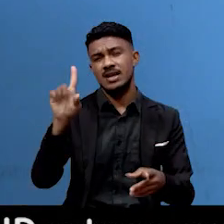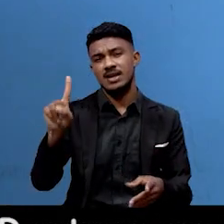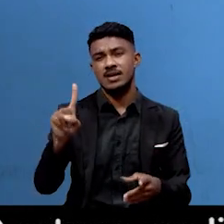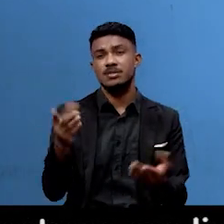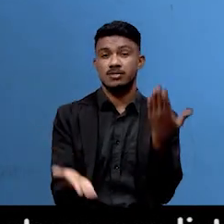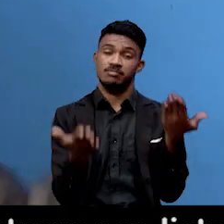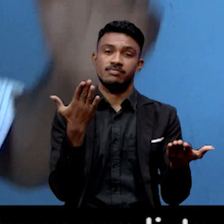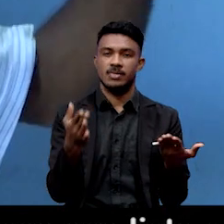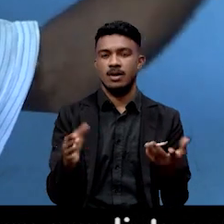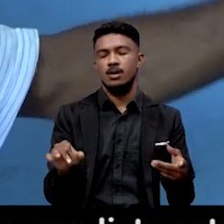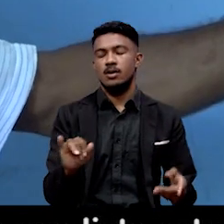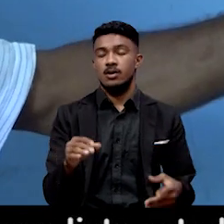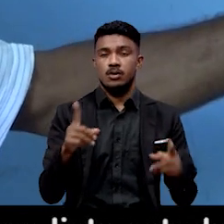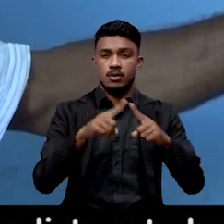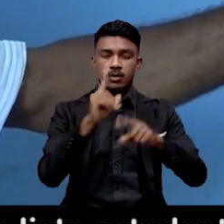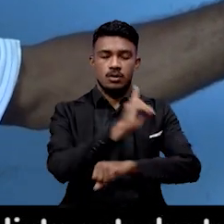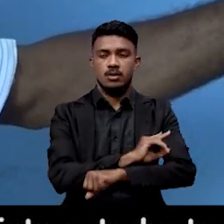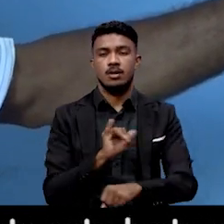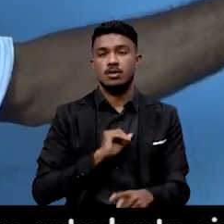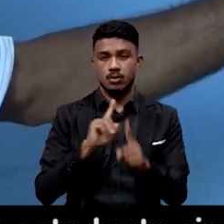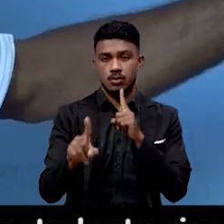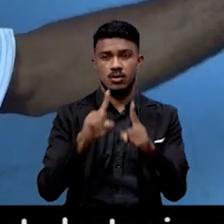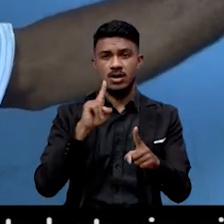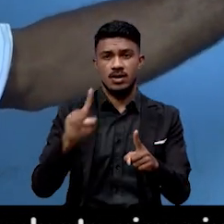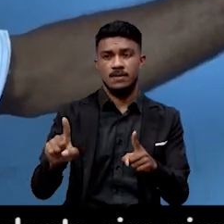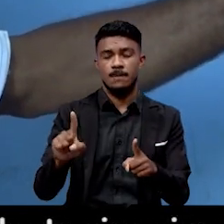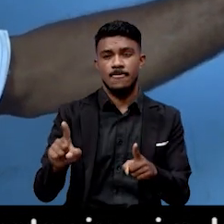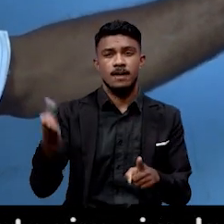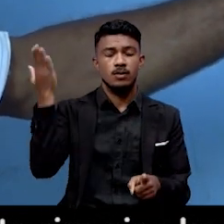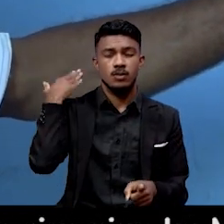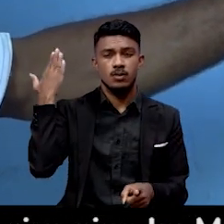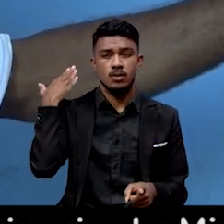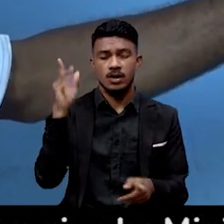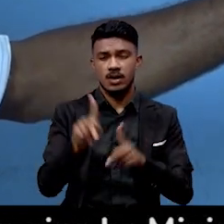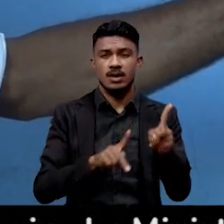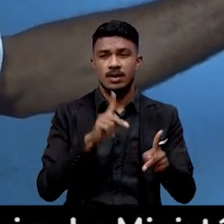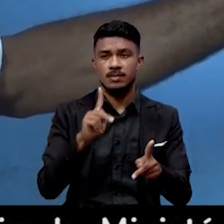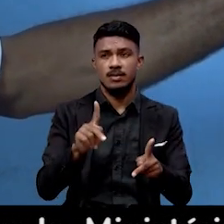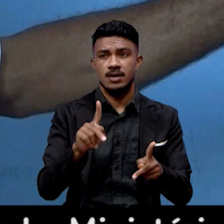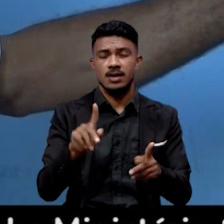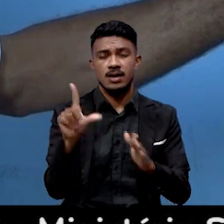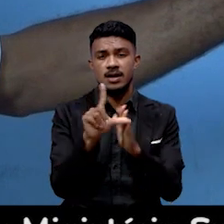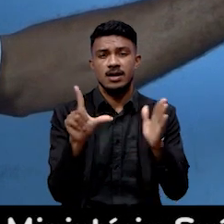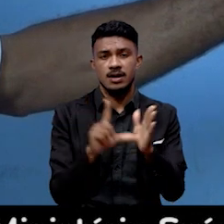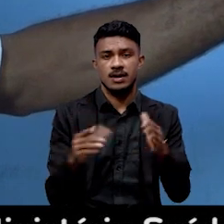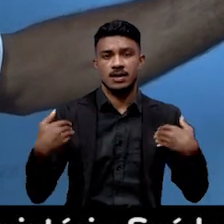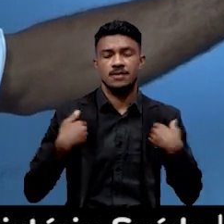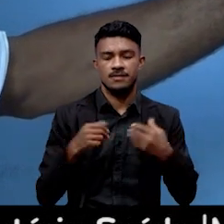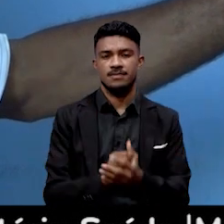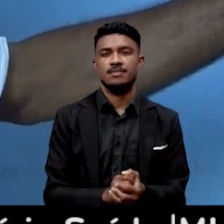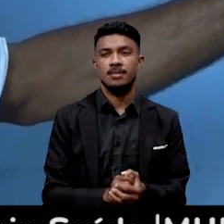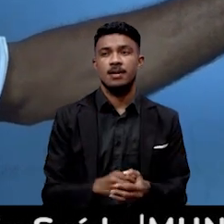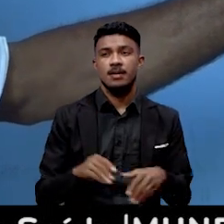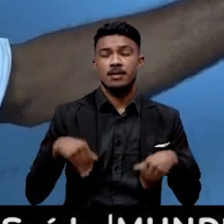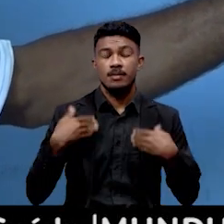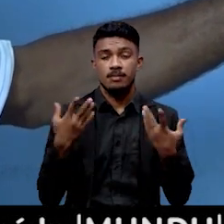mak ohi aku tete dian, pasado emang mak ukun mai be emangnya lini ita obdesi. Masih ita